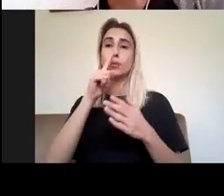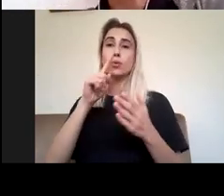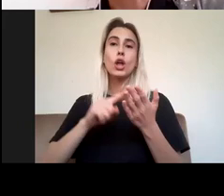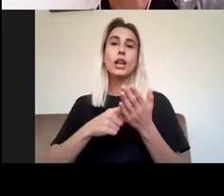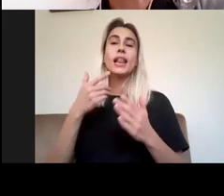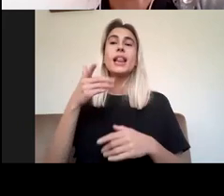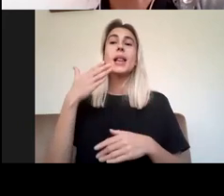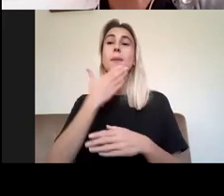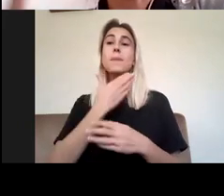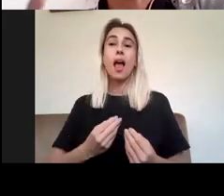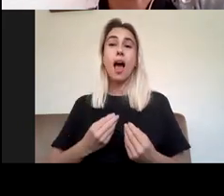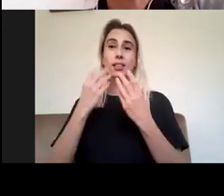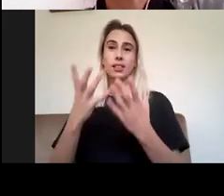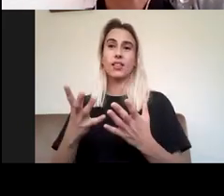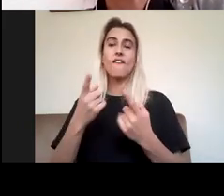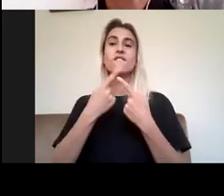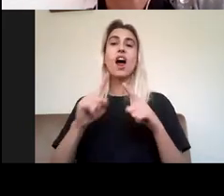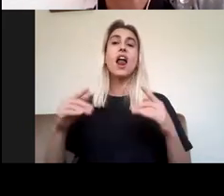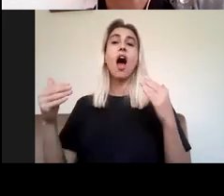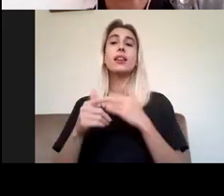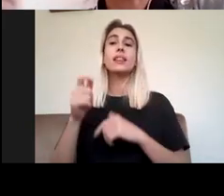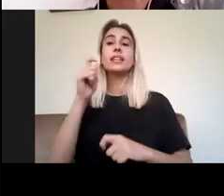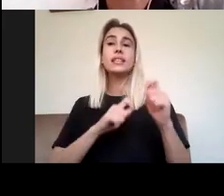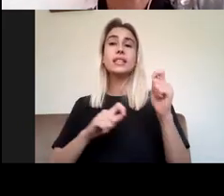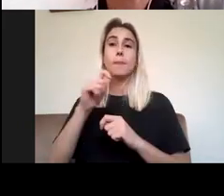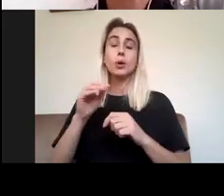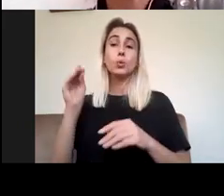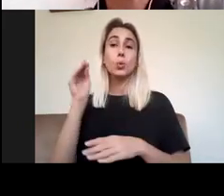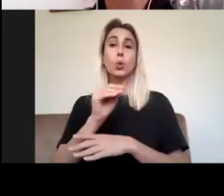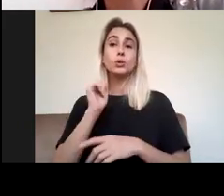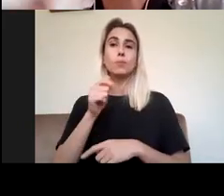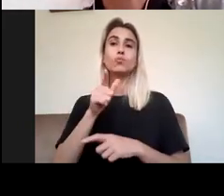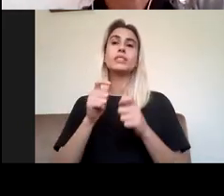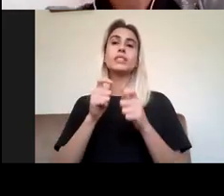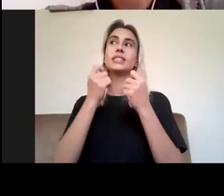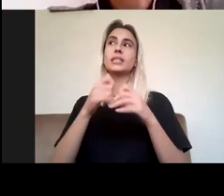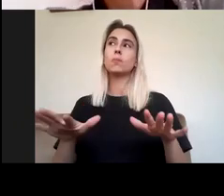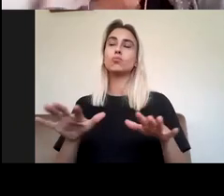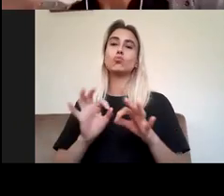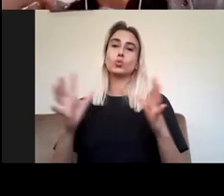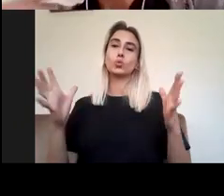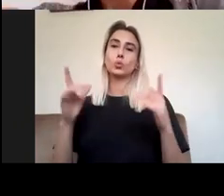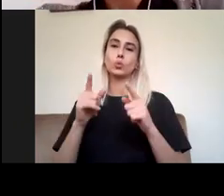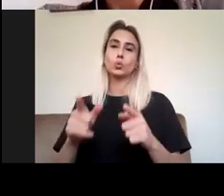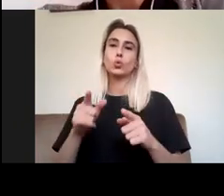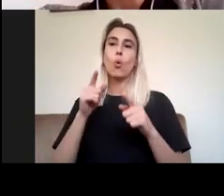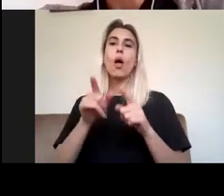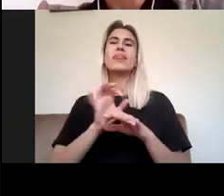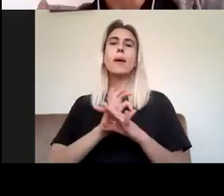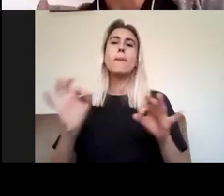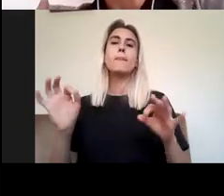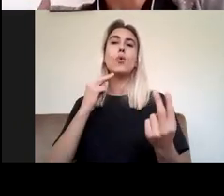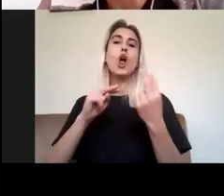imkan sağladığınızda, farklı altyapı olanakları koyduğunuzda bu sistemi çözüyorsunuz. O da tamamen ulaşım